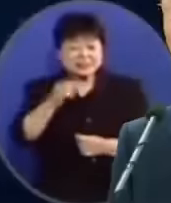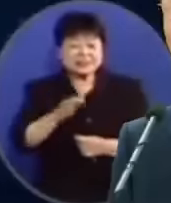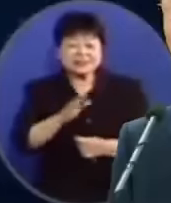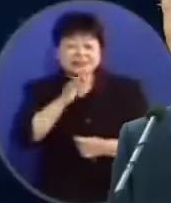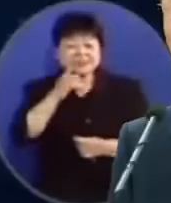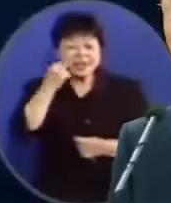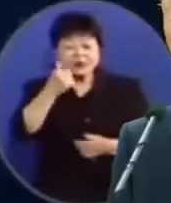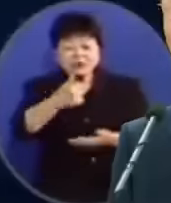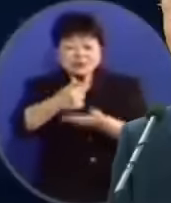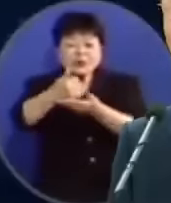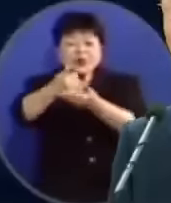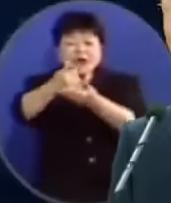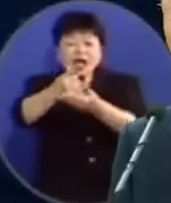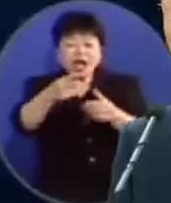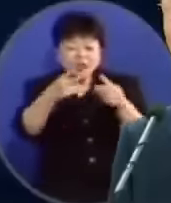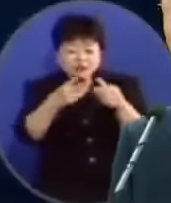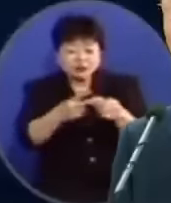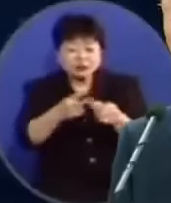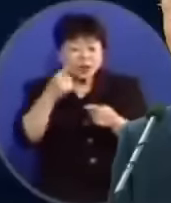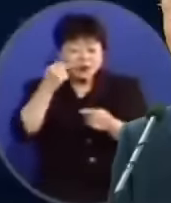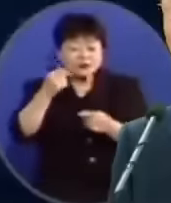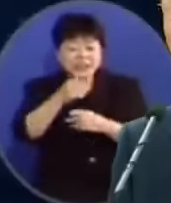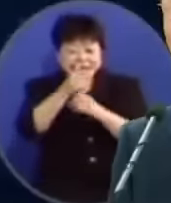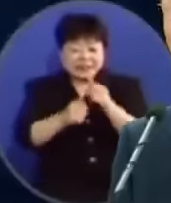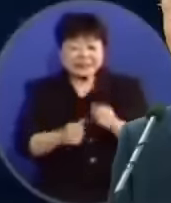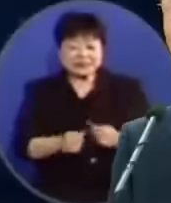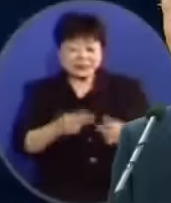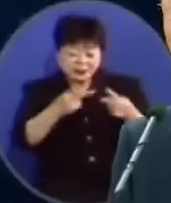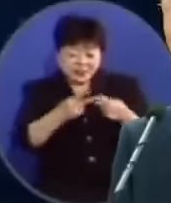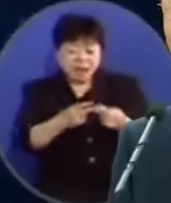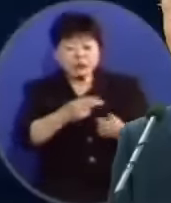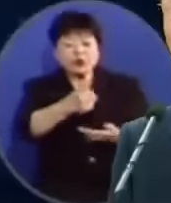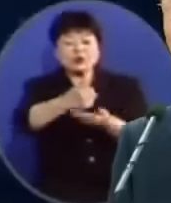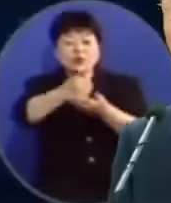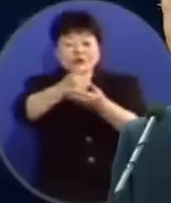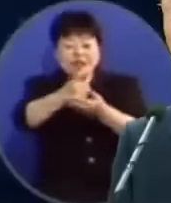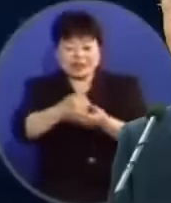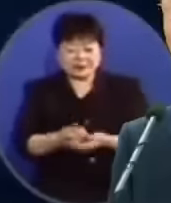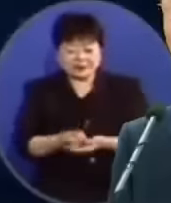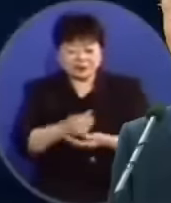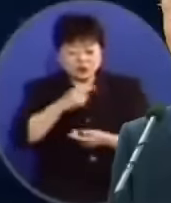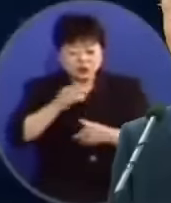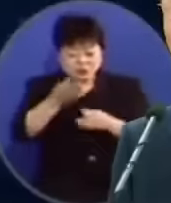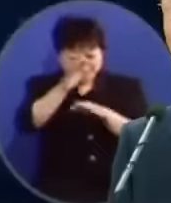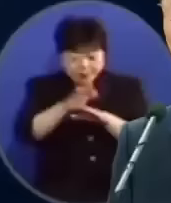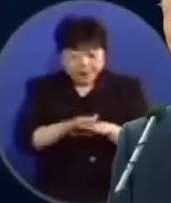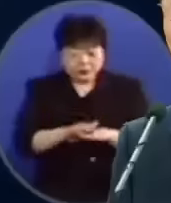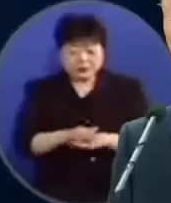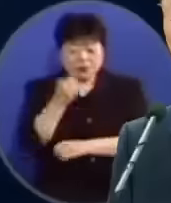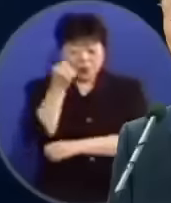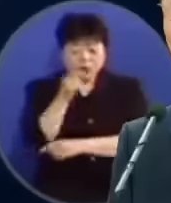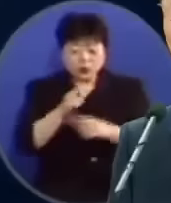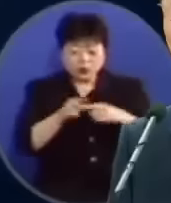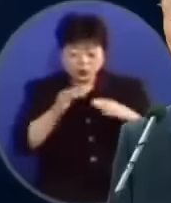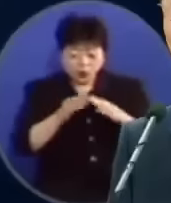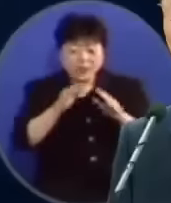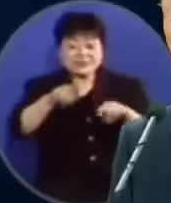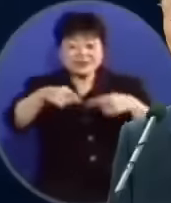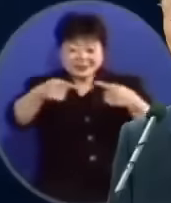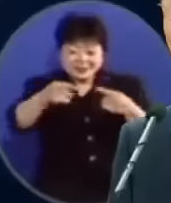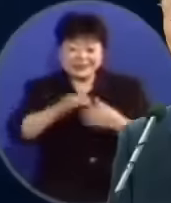섬겨라. 둘째, 목사님을 하나님 다음으로 섬겨라. 셋째, 주일 예배는 본교회에서